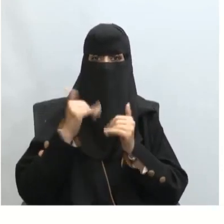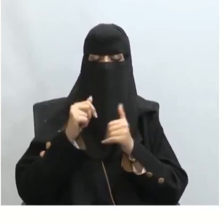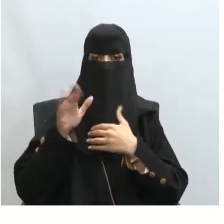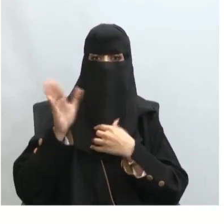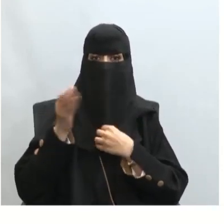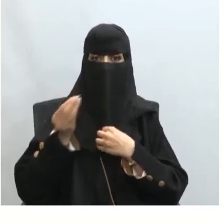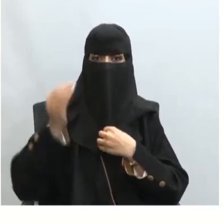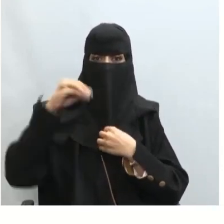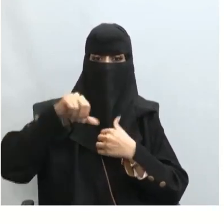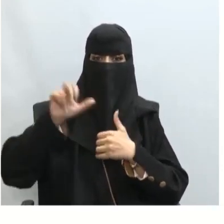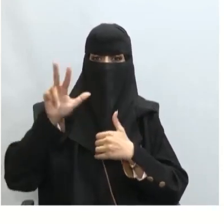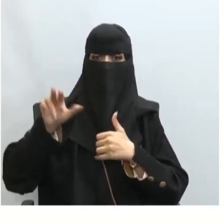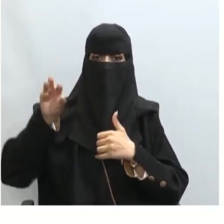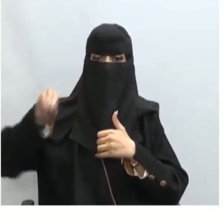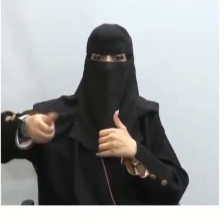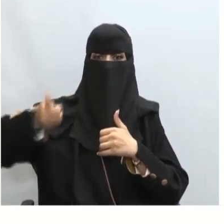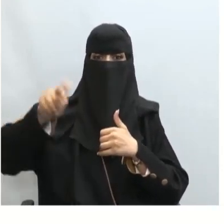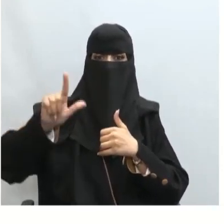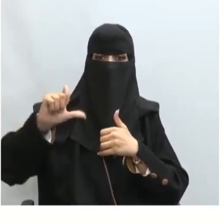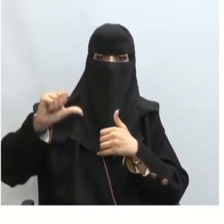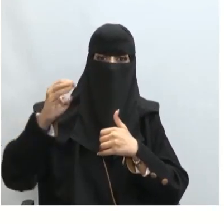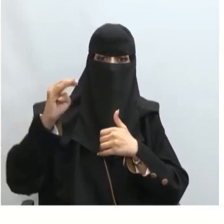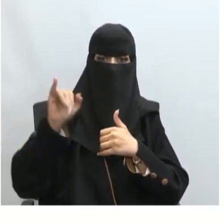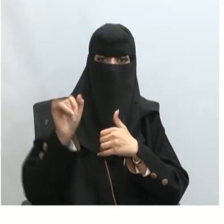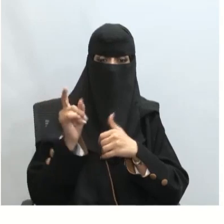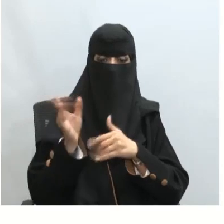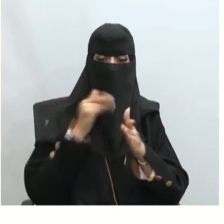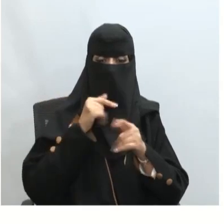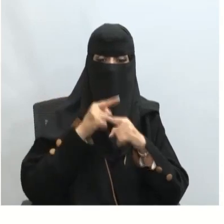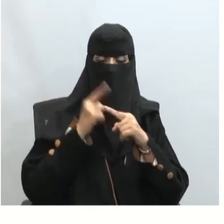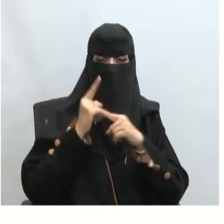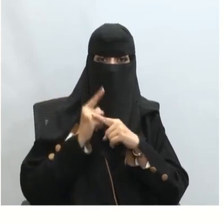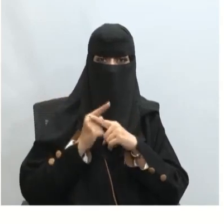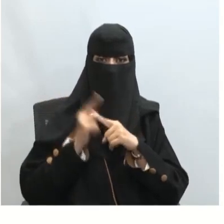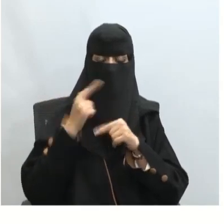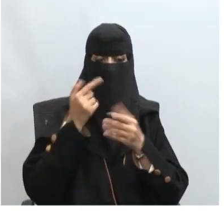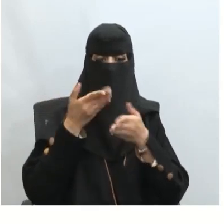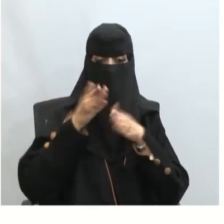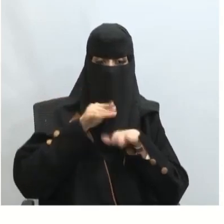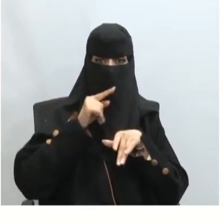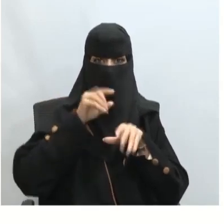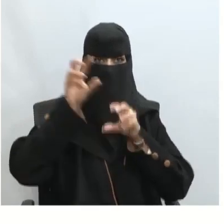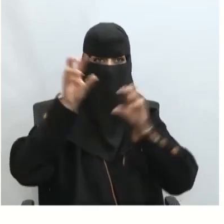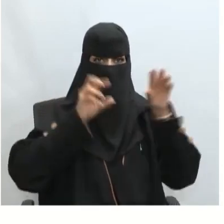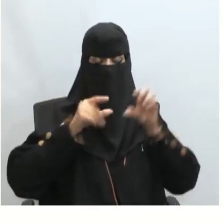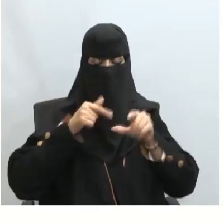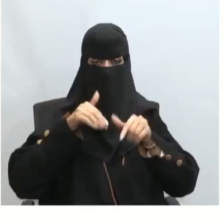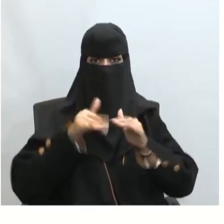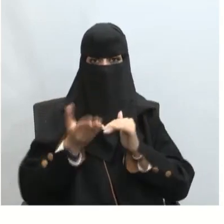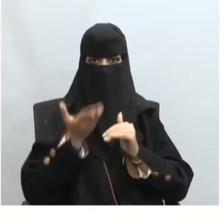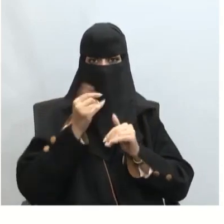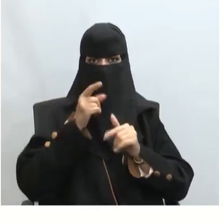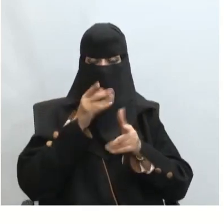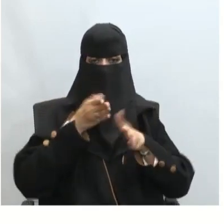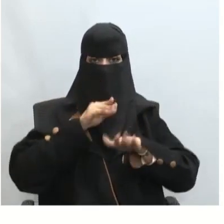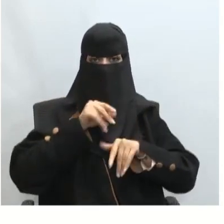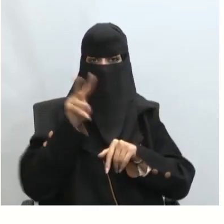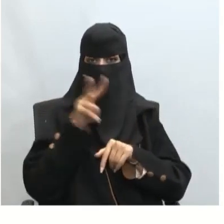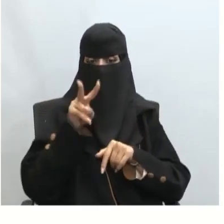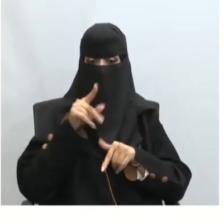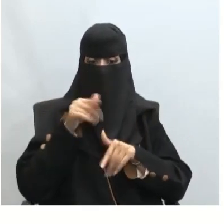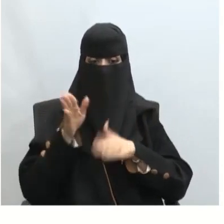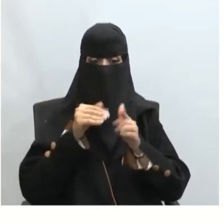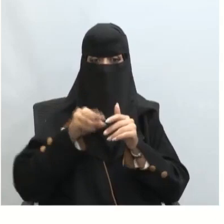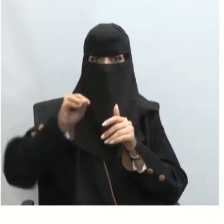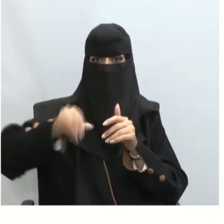اضافه الهالوجين اكس اكس حيث توزع ايضا واعطاني ثنائي